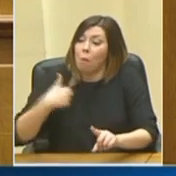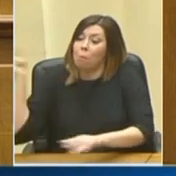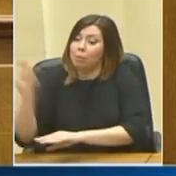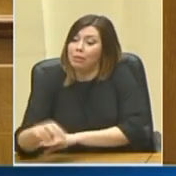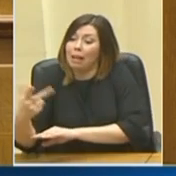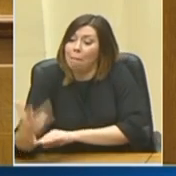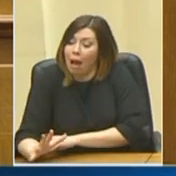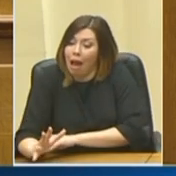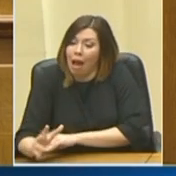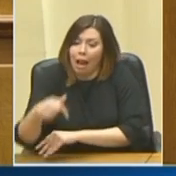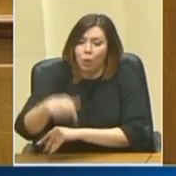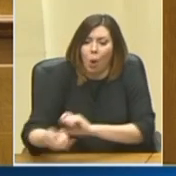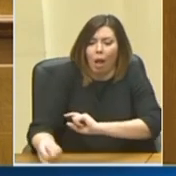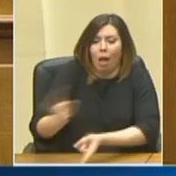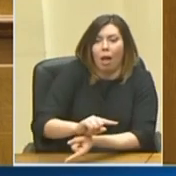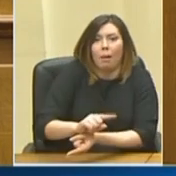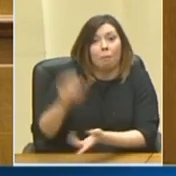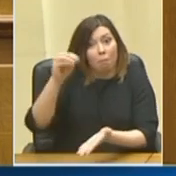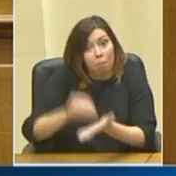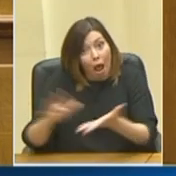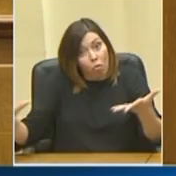Πάλι θολούρα στο μυαλό υπάρχει.